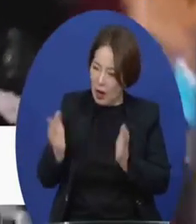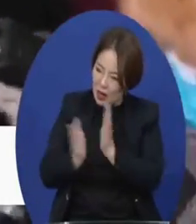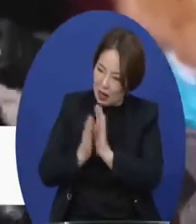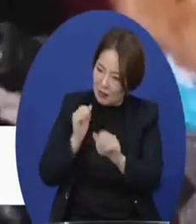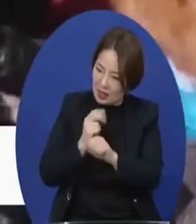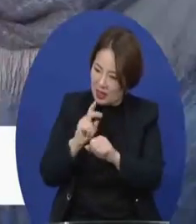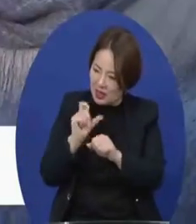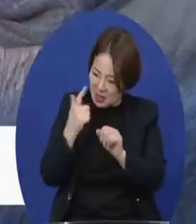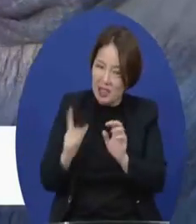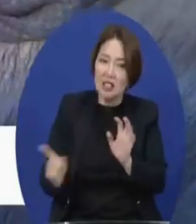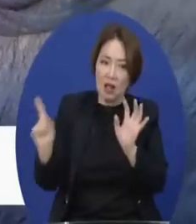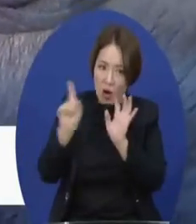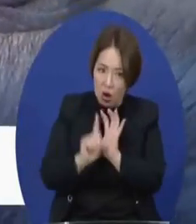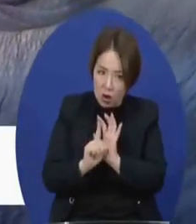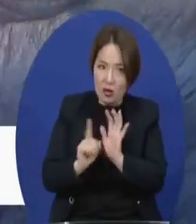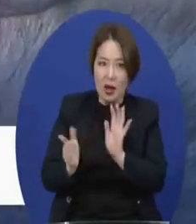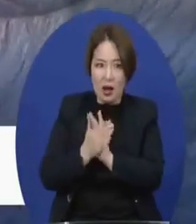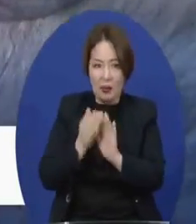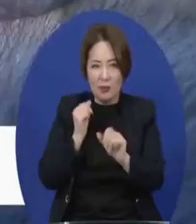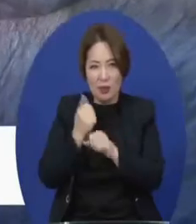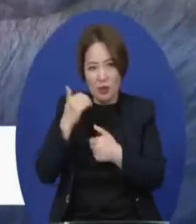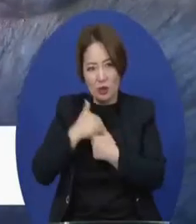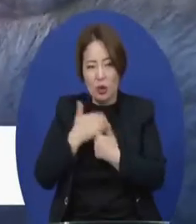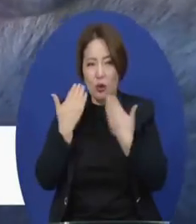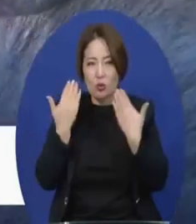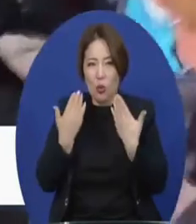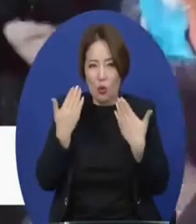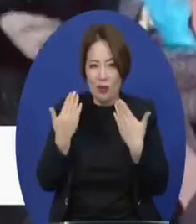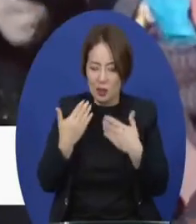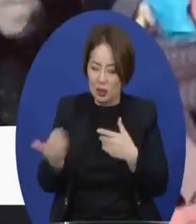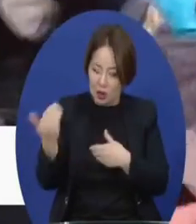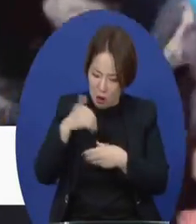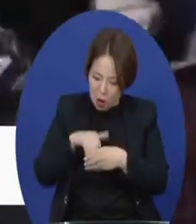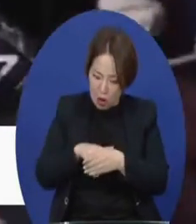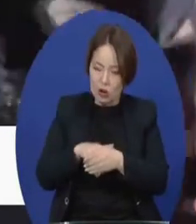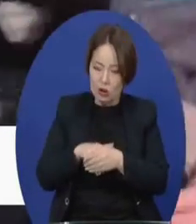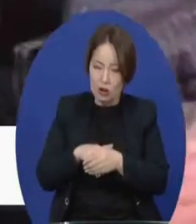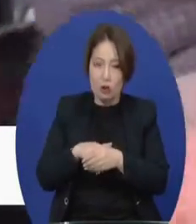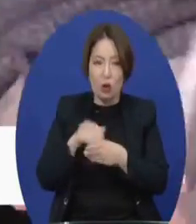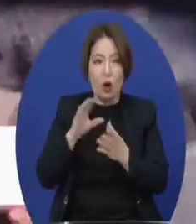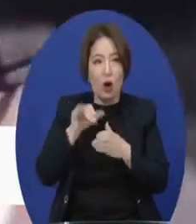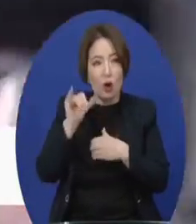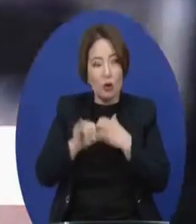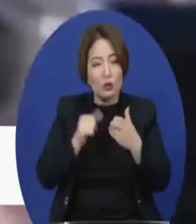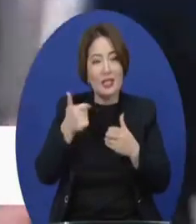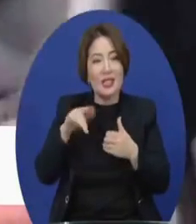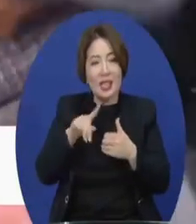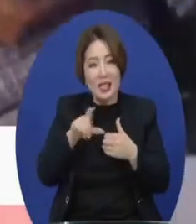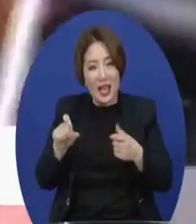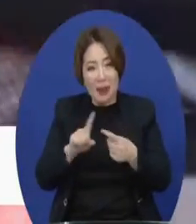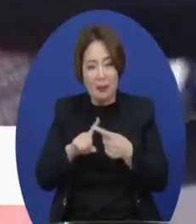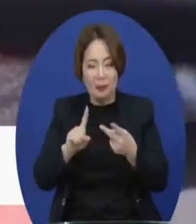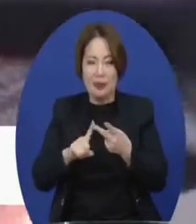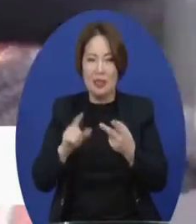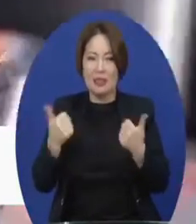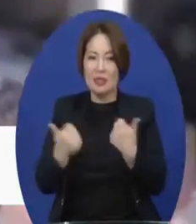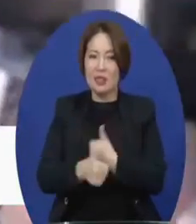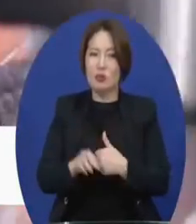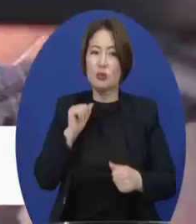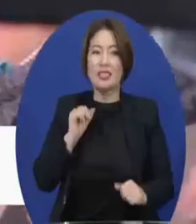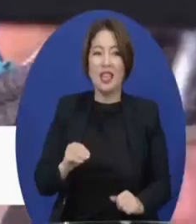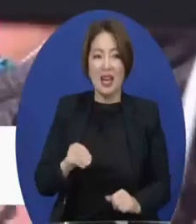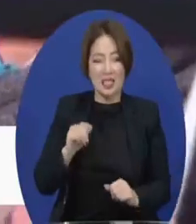хэсэгт одоо орж хуралдуулаад оролцуулаад энэ дээр ингээд олон улсын гэрээ эрхчүүд нийцүүлэх замаар энэ